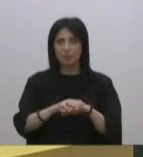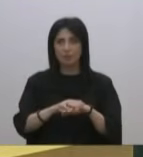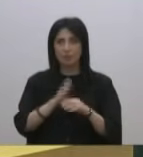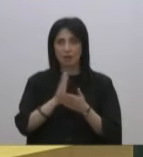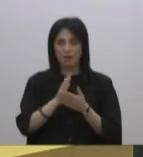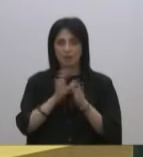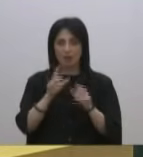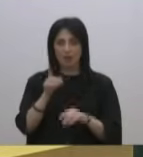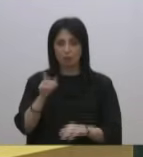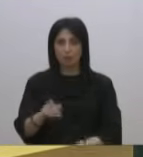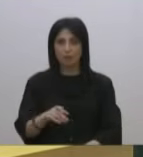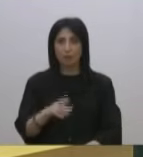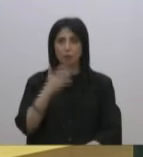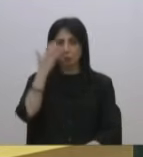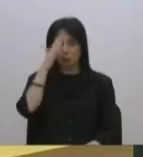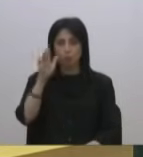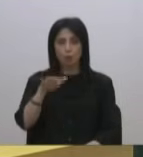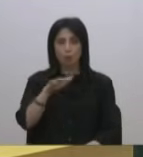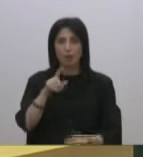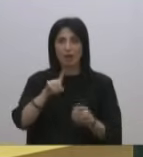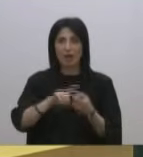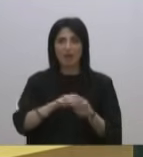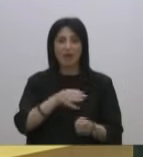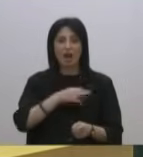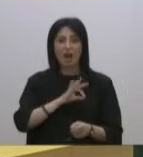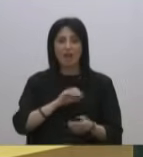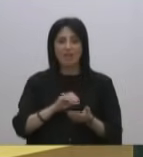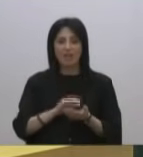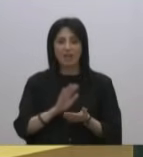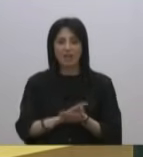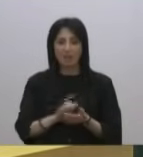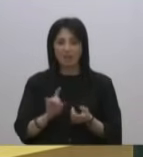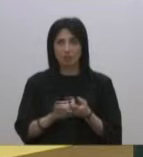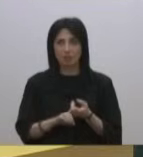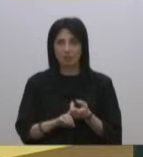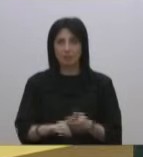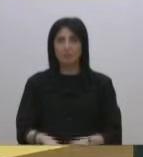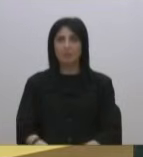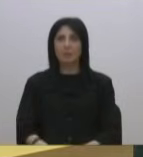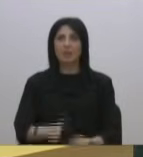ამერიკის შეერთებული შტატებში არსებული კანონი უცხოური გავლენის აგენტების რეგისტრაციის შესახებ